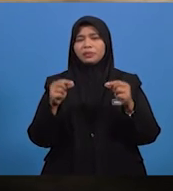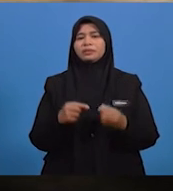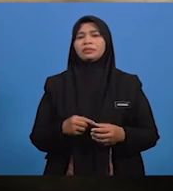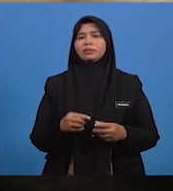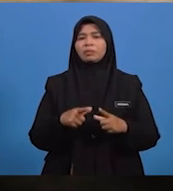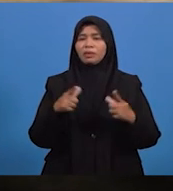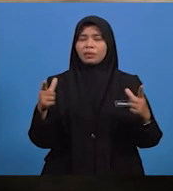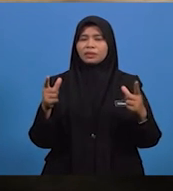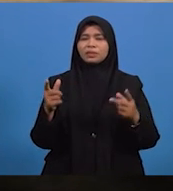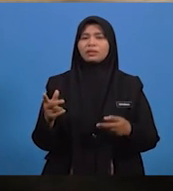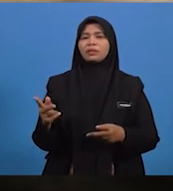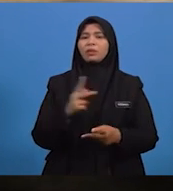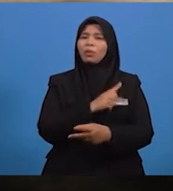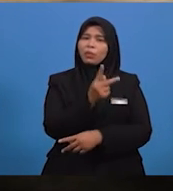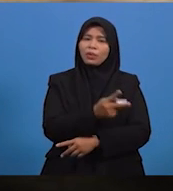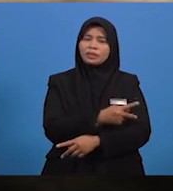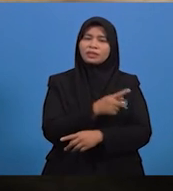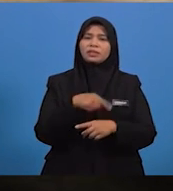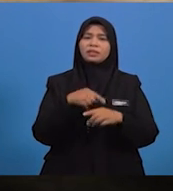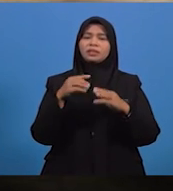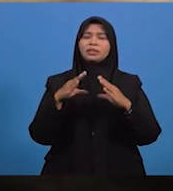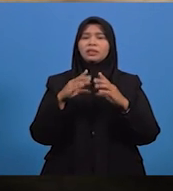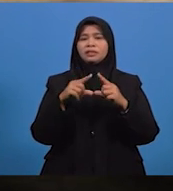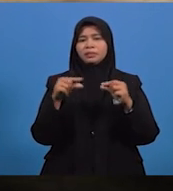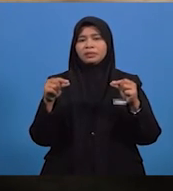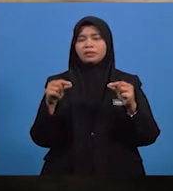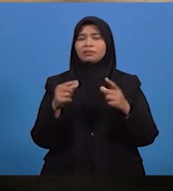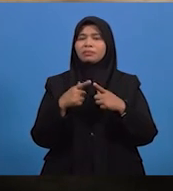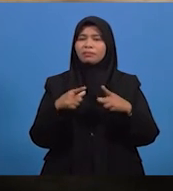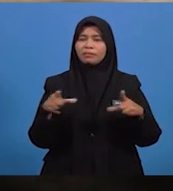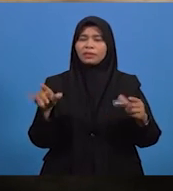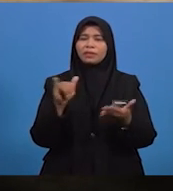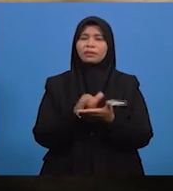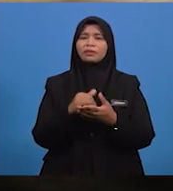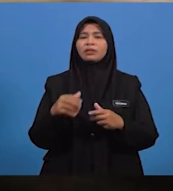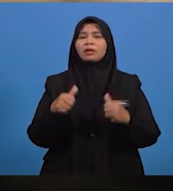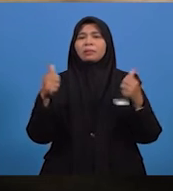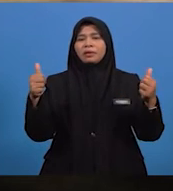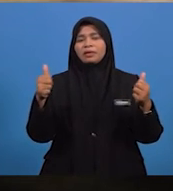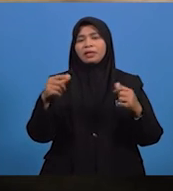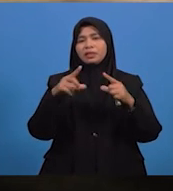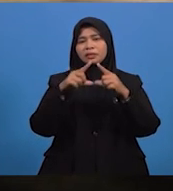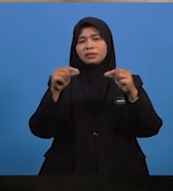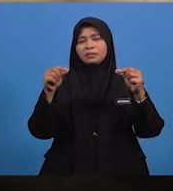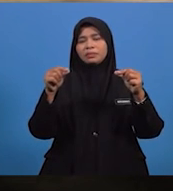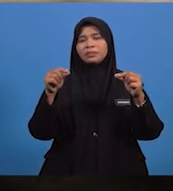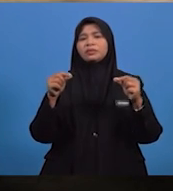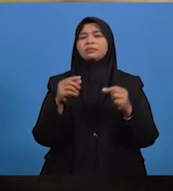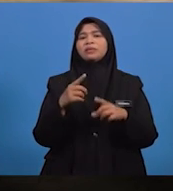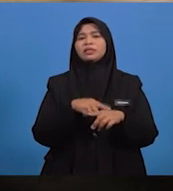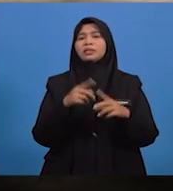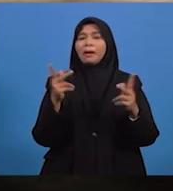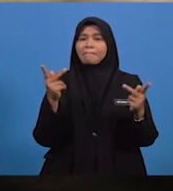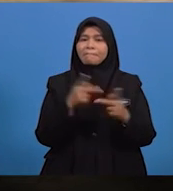perluasan kuasa Jepun. Selain itu, kemenangan Jepun terhadap Rusia dalam Perang